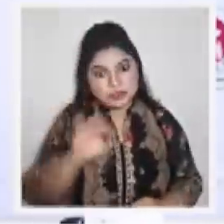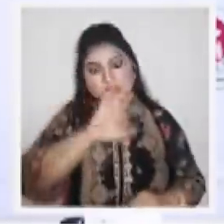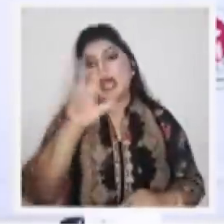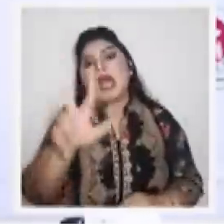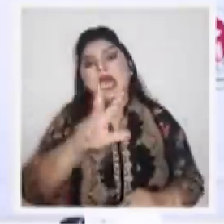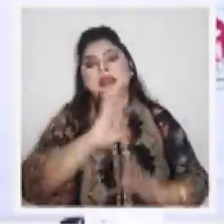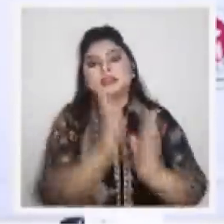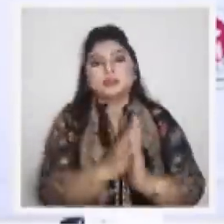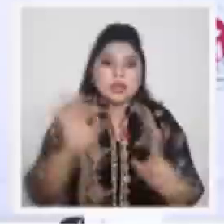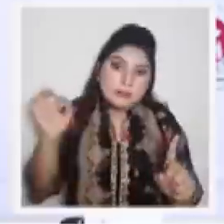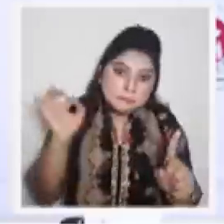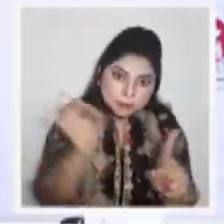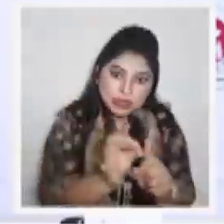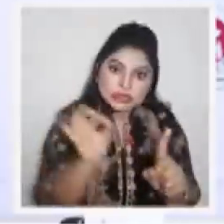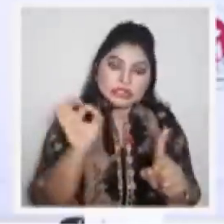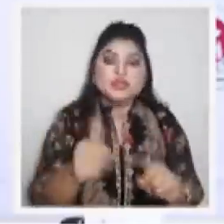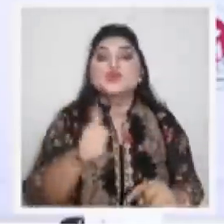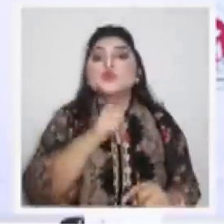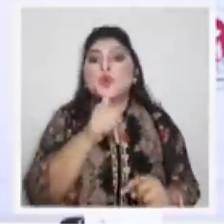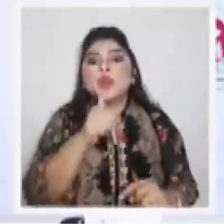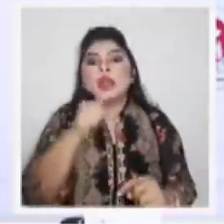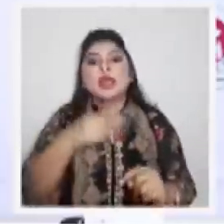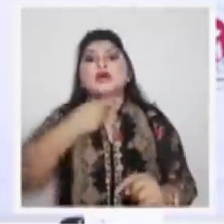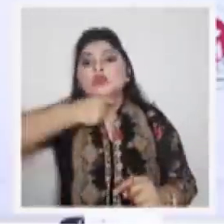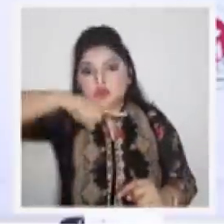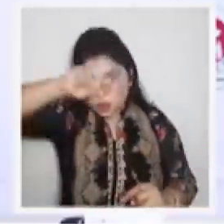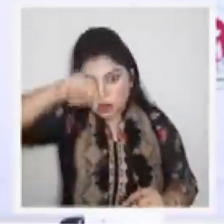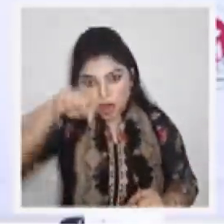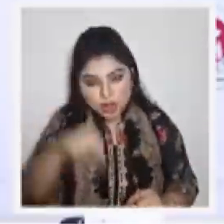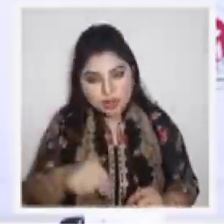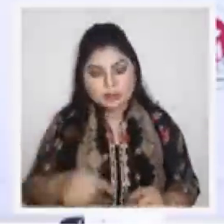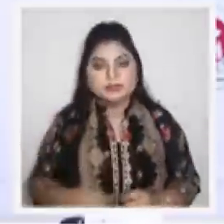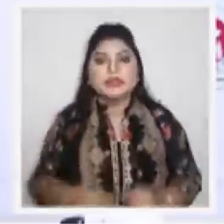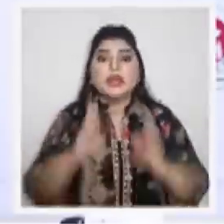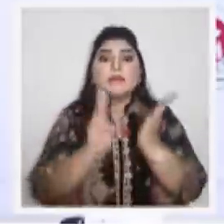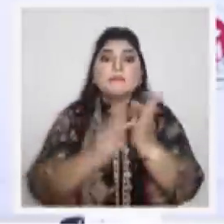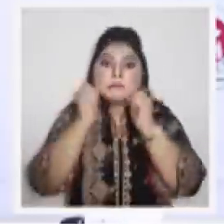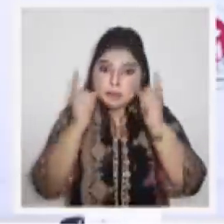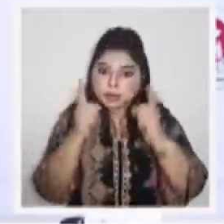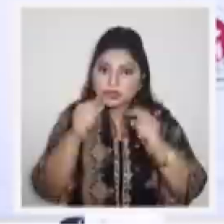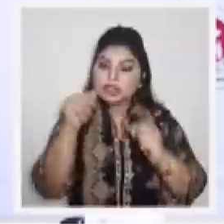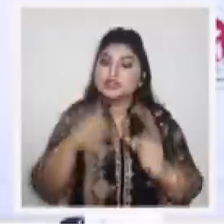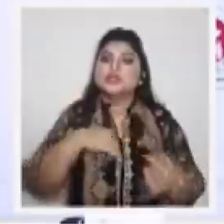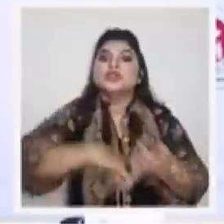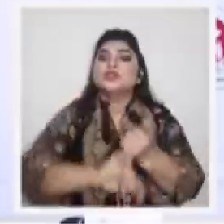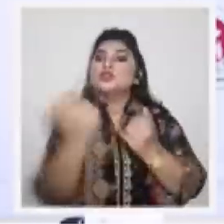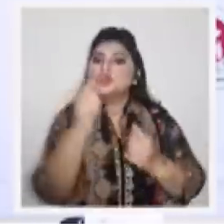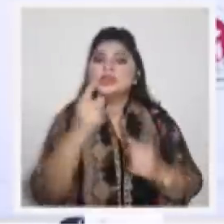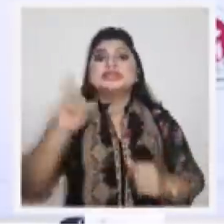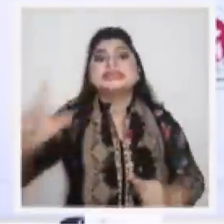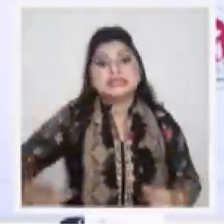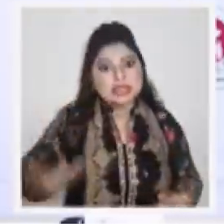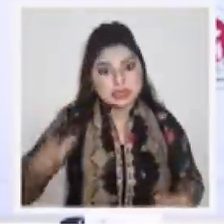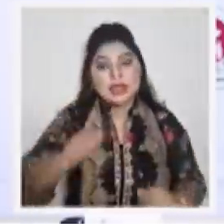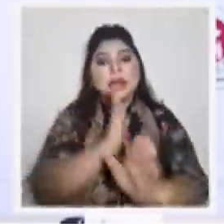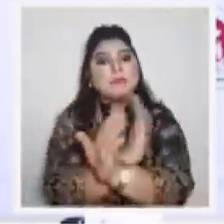ঝিনাইদহ, এখানে 1,244.8 10 লক্ষ লোকের মধ্যে। তারপরে মাগুরা, খুলনা, মেহেরপুর,